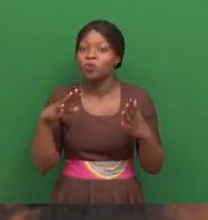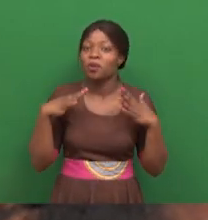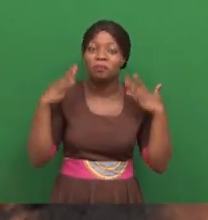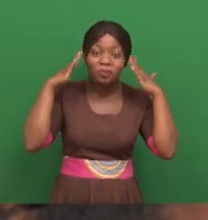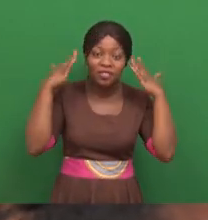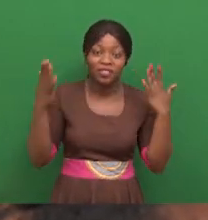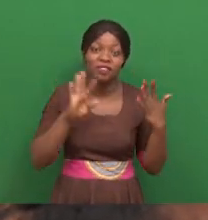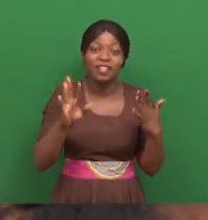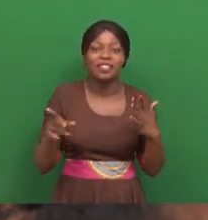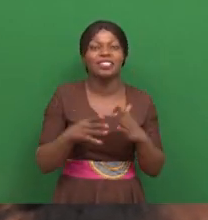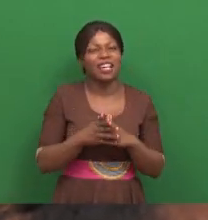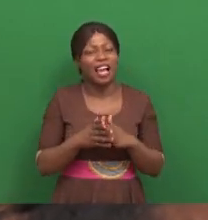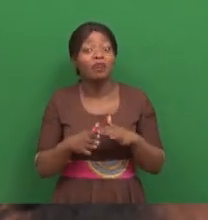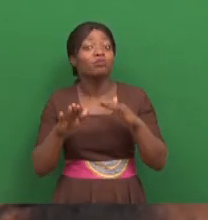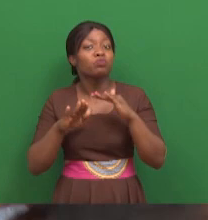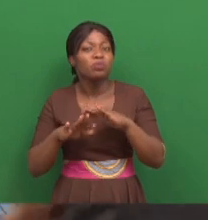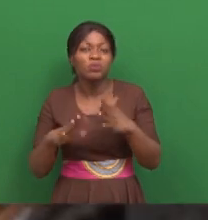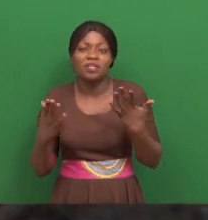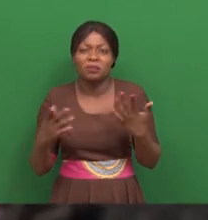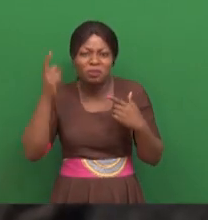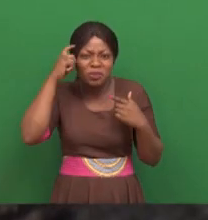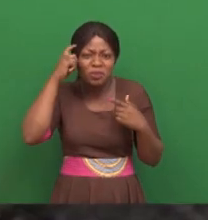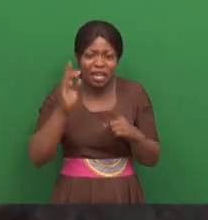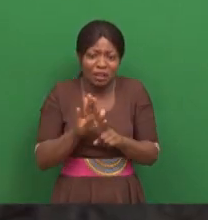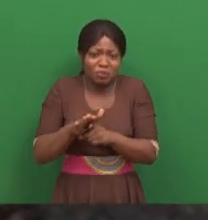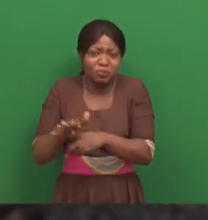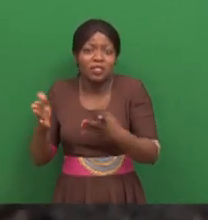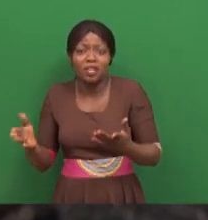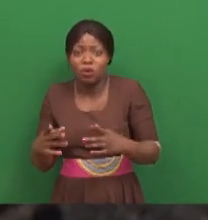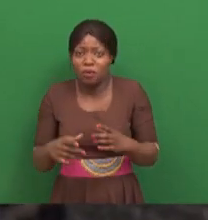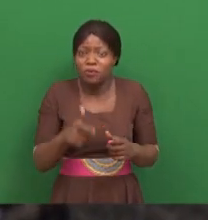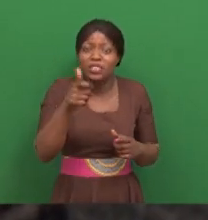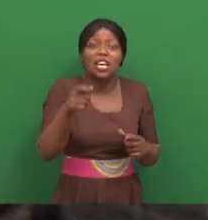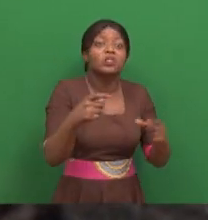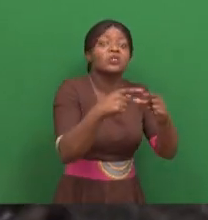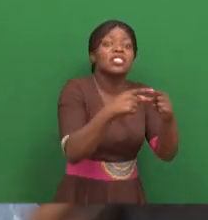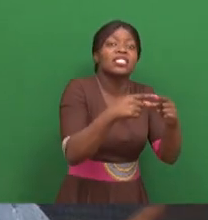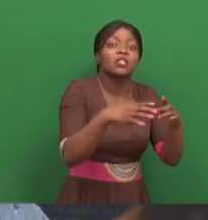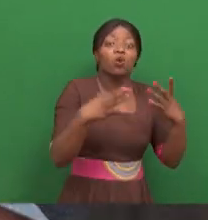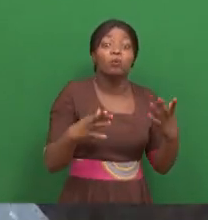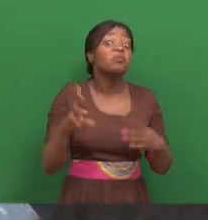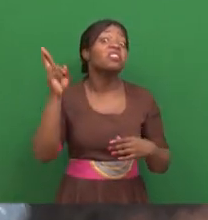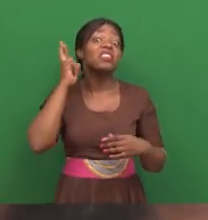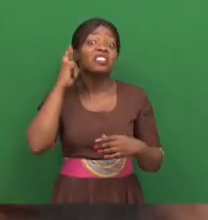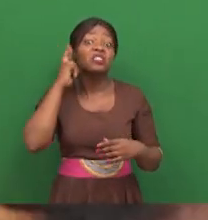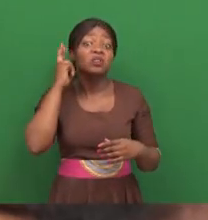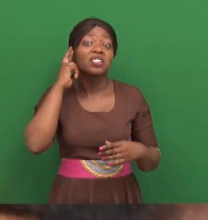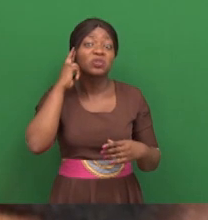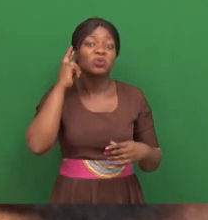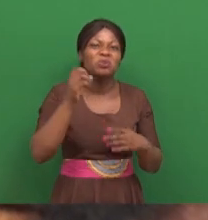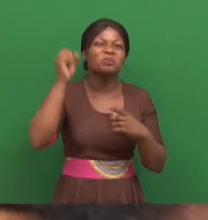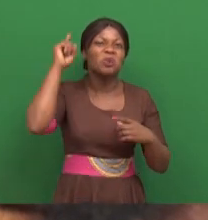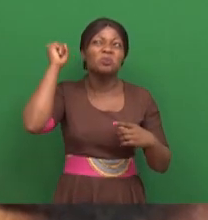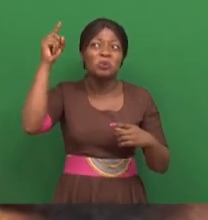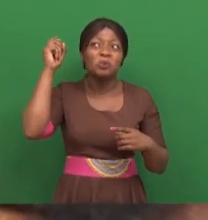dzingo ngatati chitodzvanyirwa ipapo nekutya kuti pamwe ndinotukwa ndikataura izvozvo kana kumufunza license kana nyaya radio chai dzingo kuti